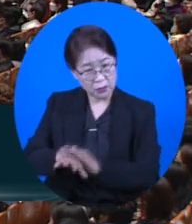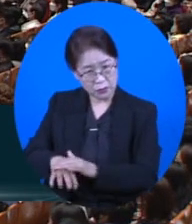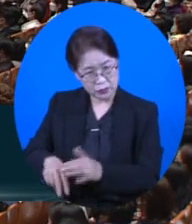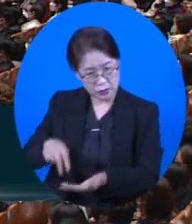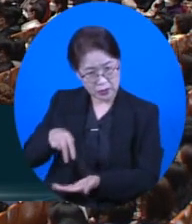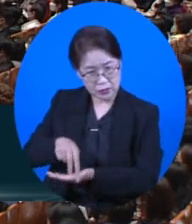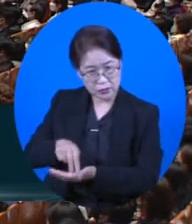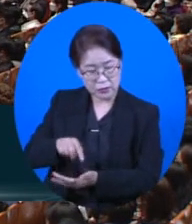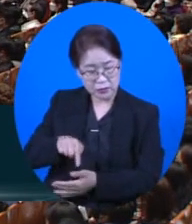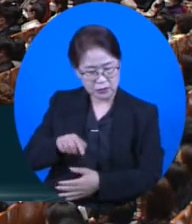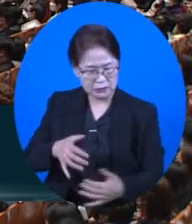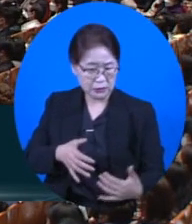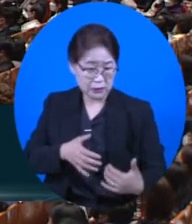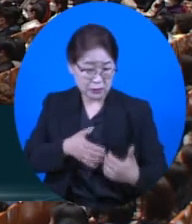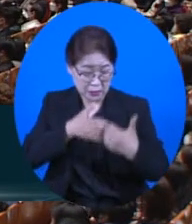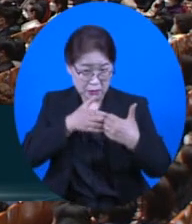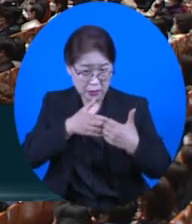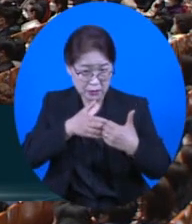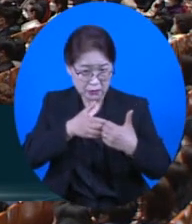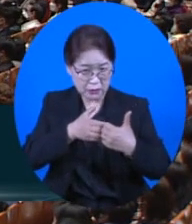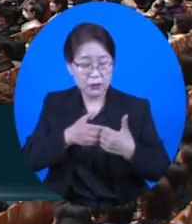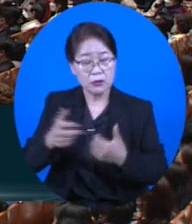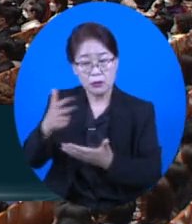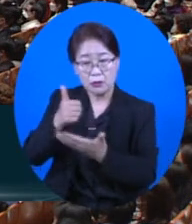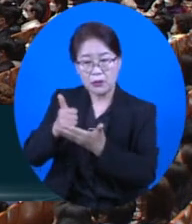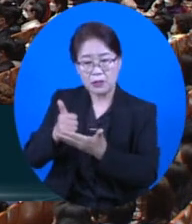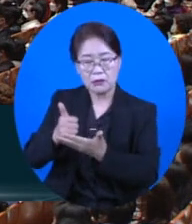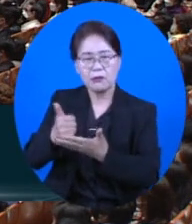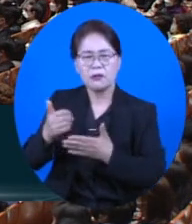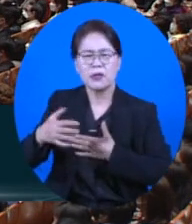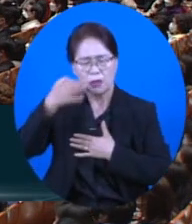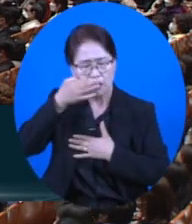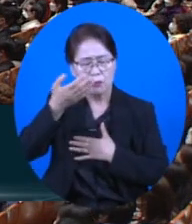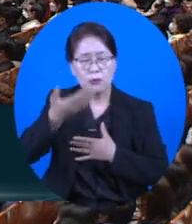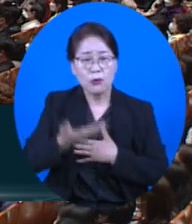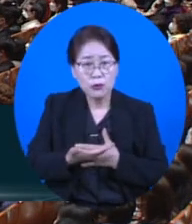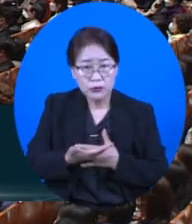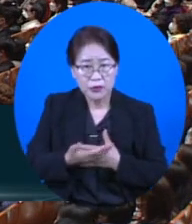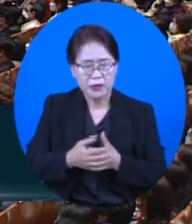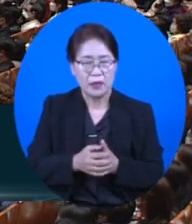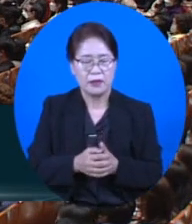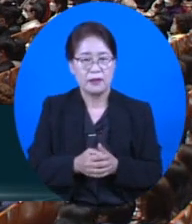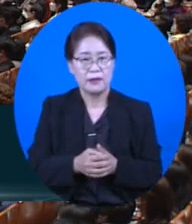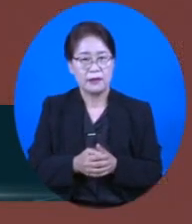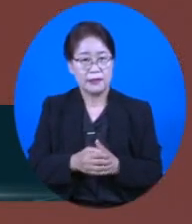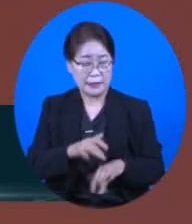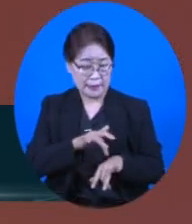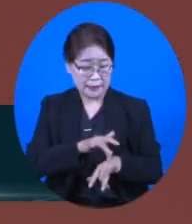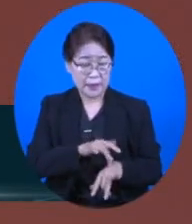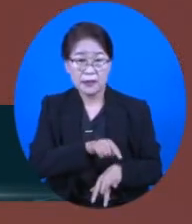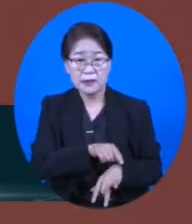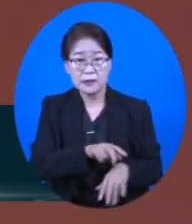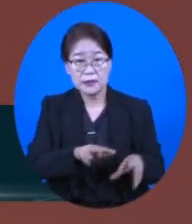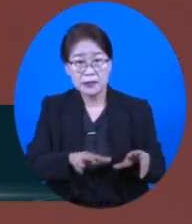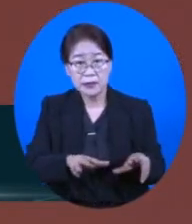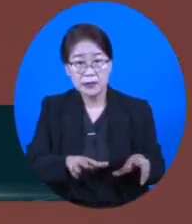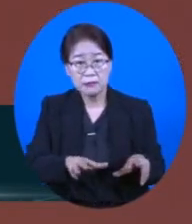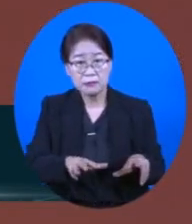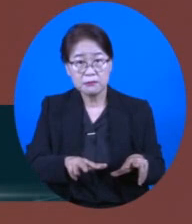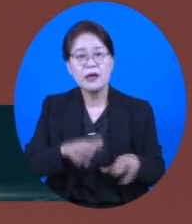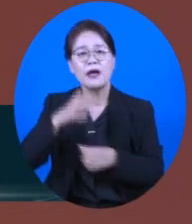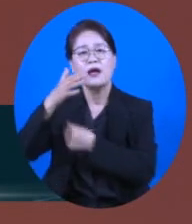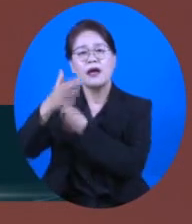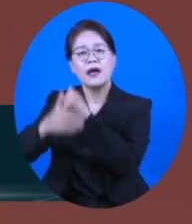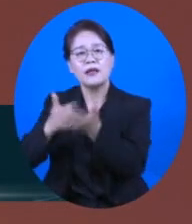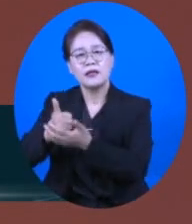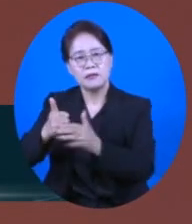서서 그를 대적하는 것을 여호와께서 내게 보이시니라. 사탄은 지금 하나님